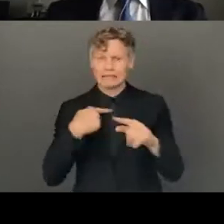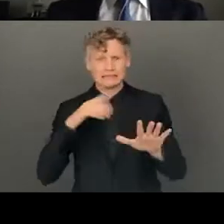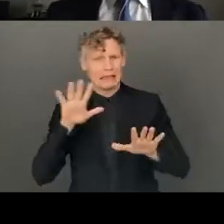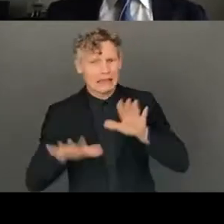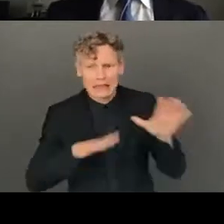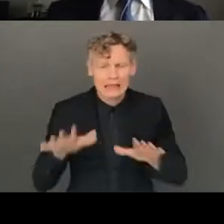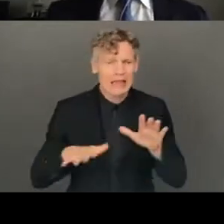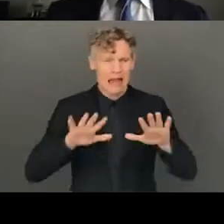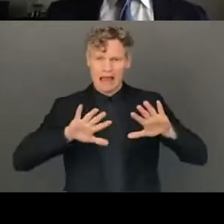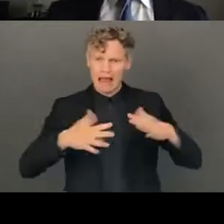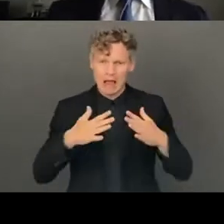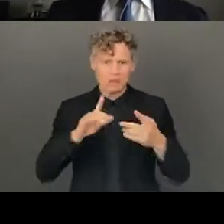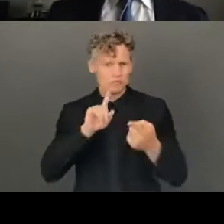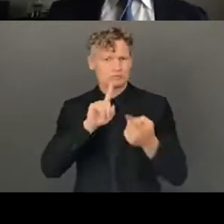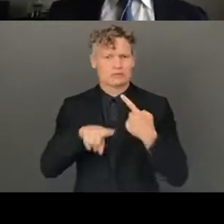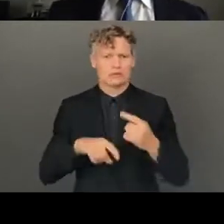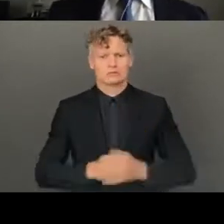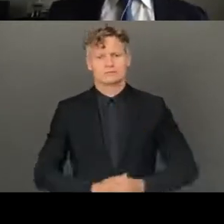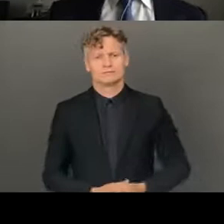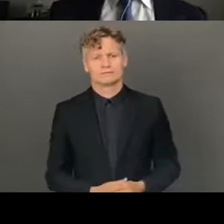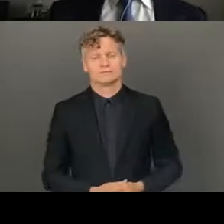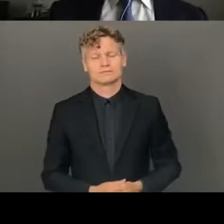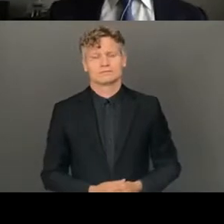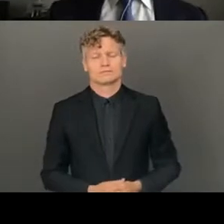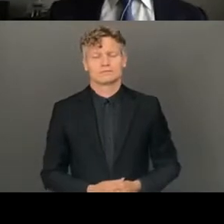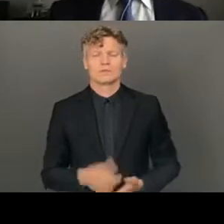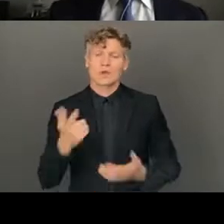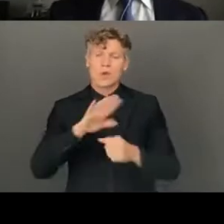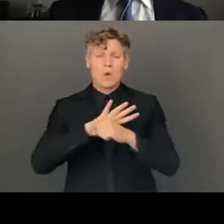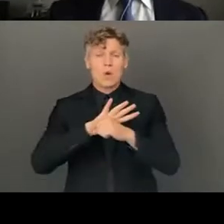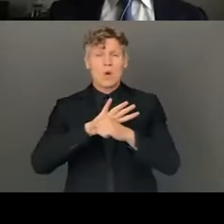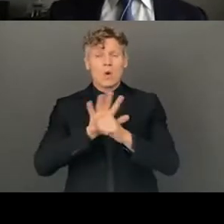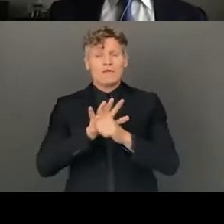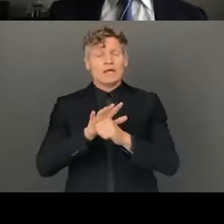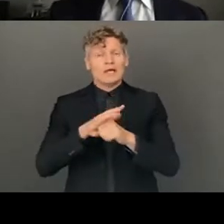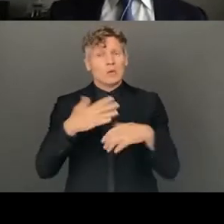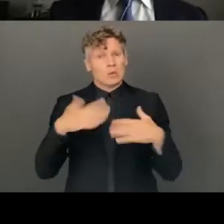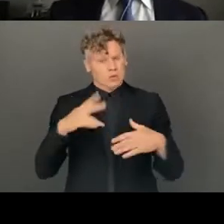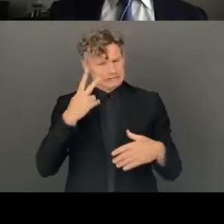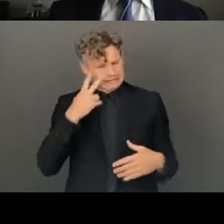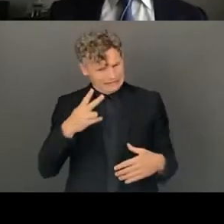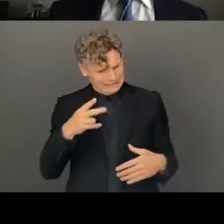réponse à la pandémie. La pandémie de COVID-19 a